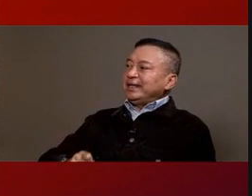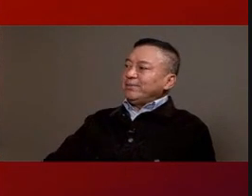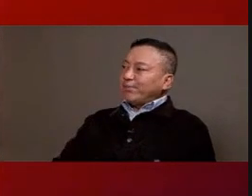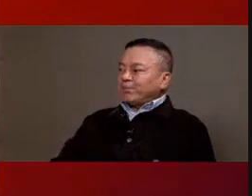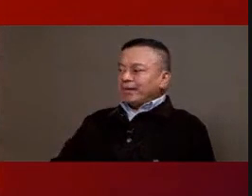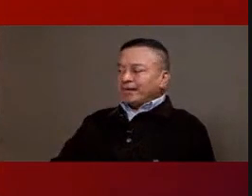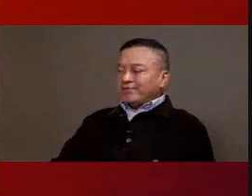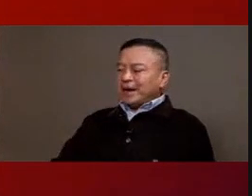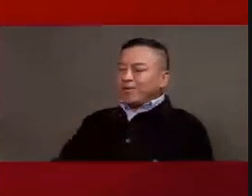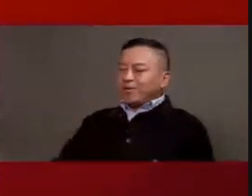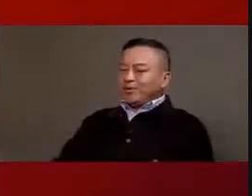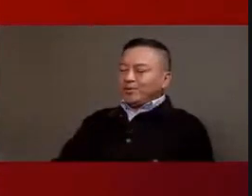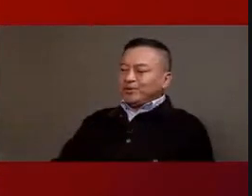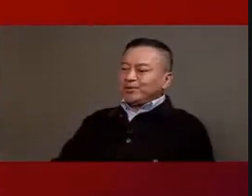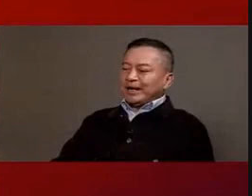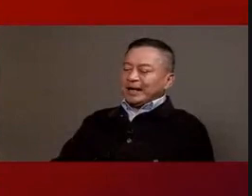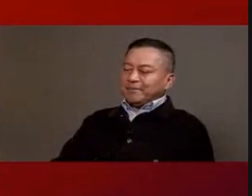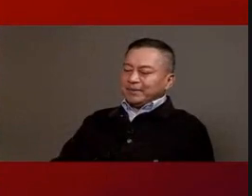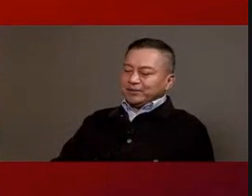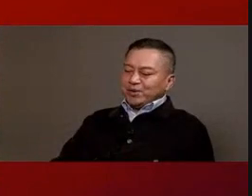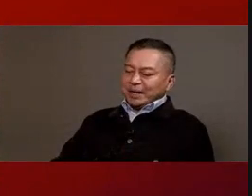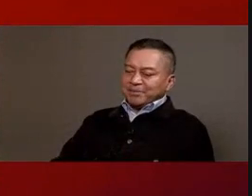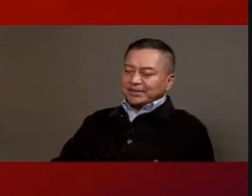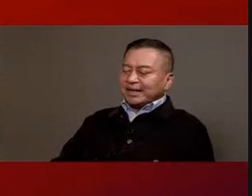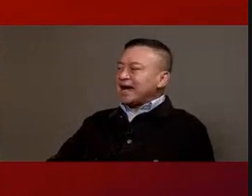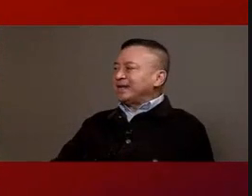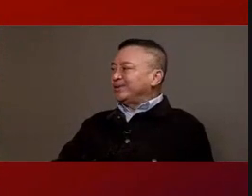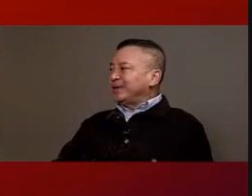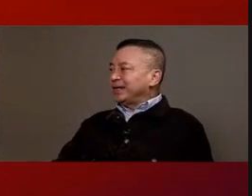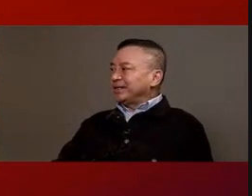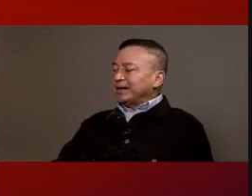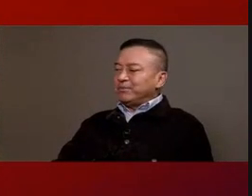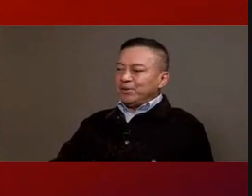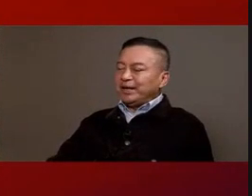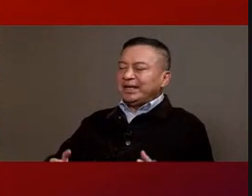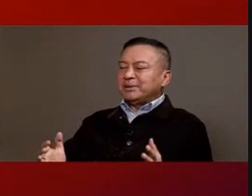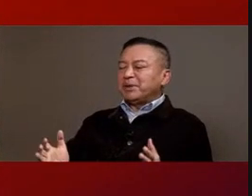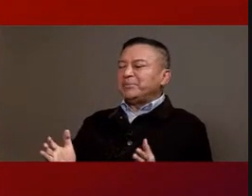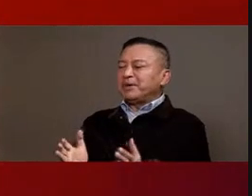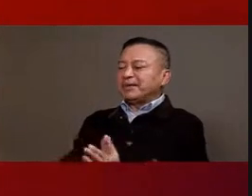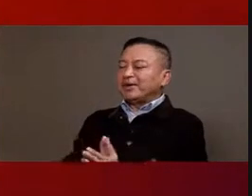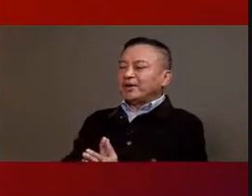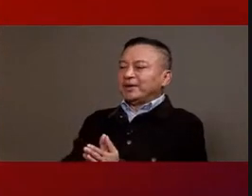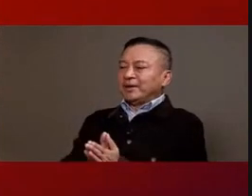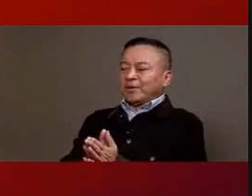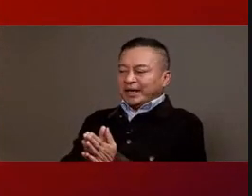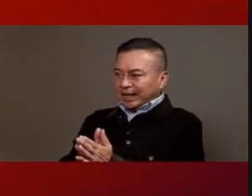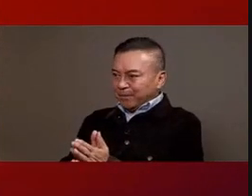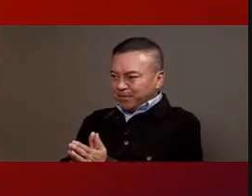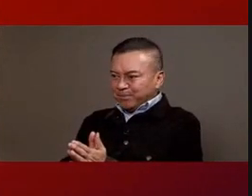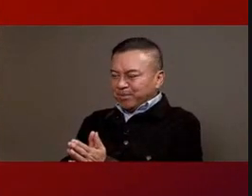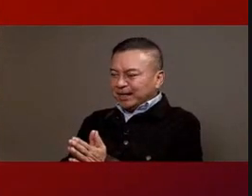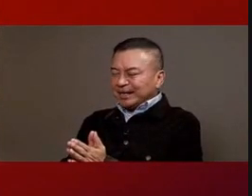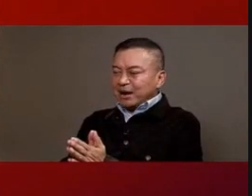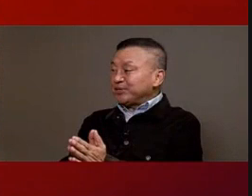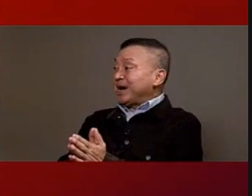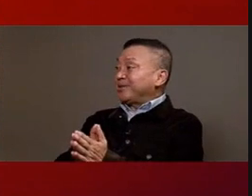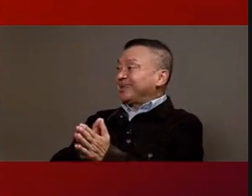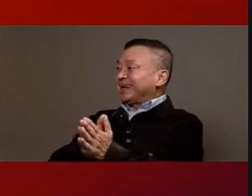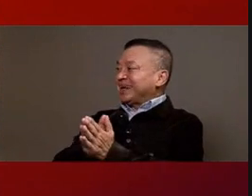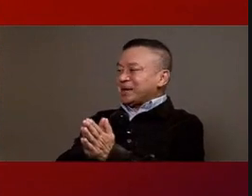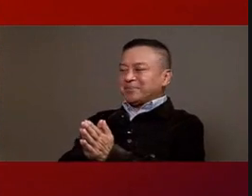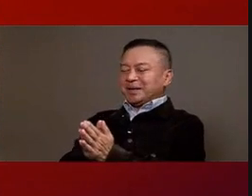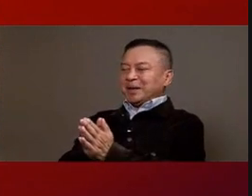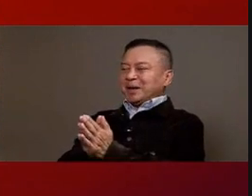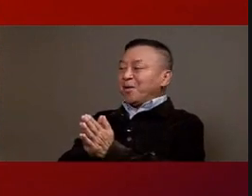15ปีที่ผมได ้เข้าไปดูนะคร ับ ถูกรับราชการอยู่เนี่ยต่างๆเมียวดีเนี่ยเป็นเมืองก็โอเคครับเป็นเมืองดาวคา